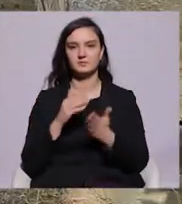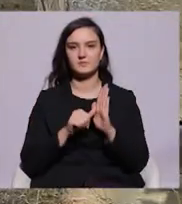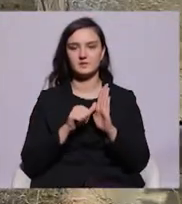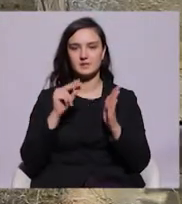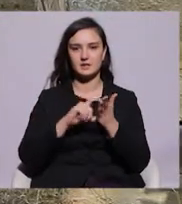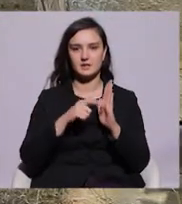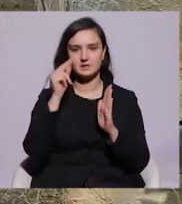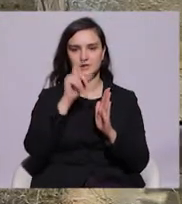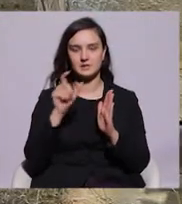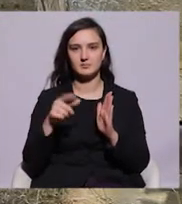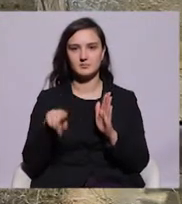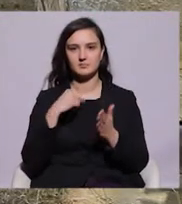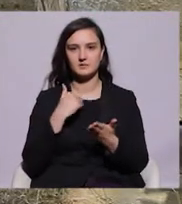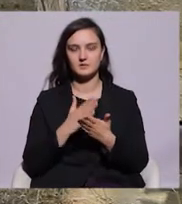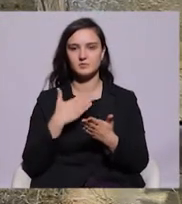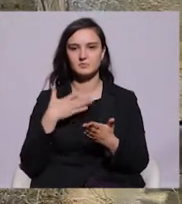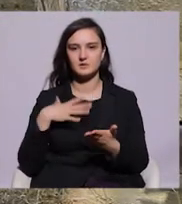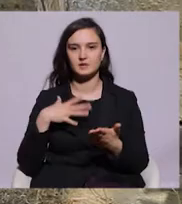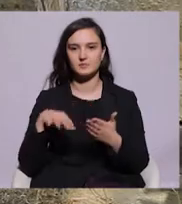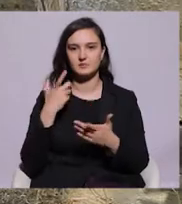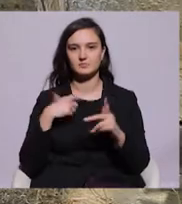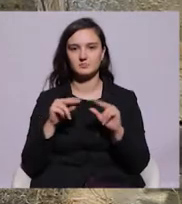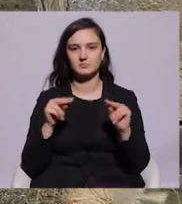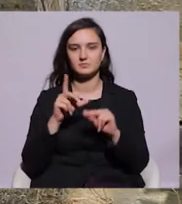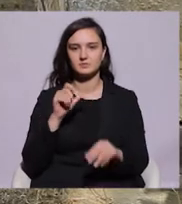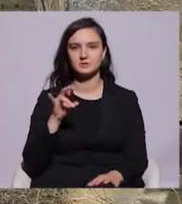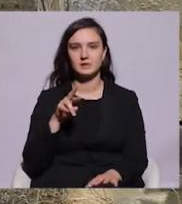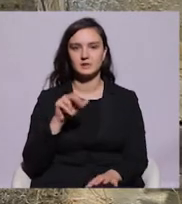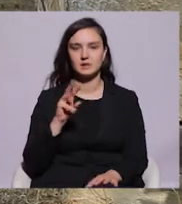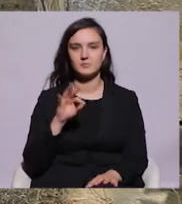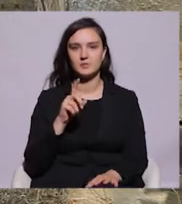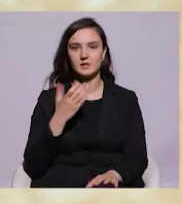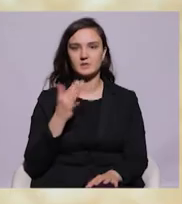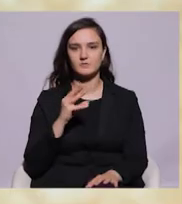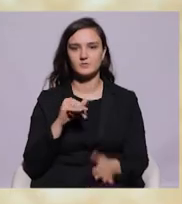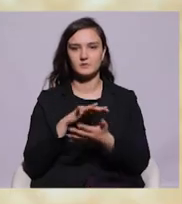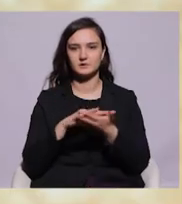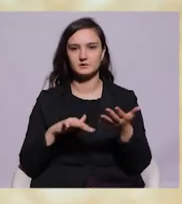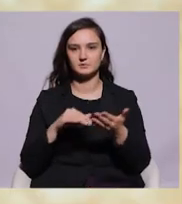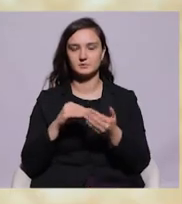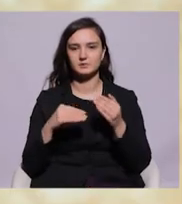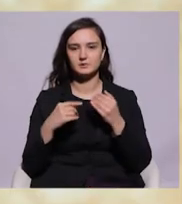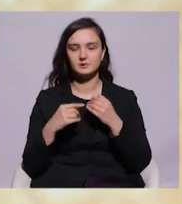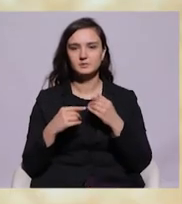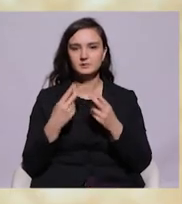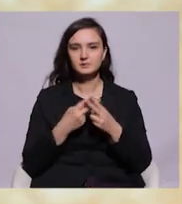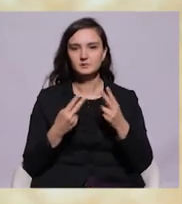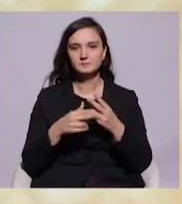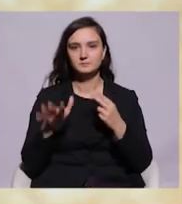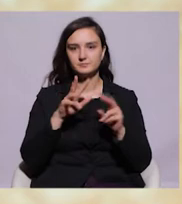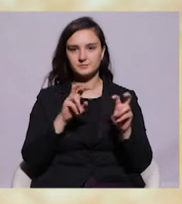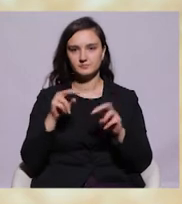გამარჯობათ, მეექვსე კლასელებო. Გახლავართ ჩვენ საქართველოს მასწავლებელი ზანდა მოხევიშვილი. Ვაგრძელებთ სამცხე-ჯავახეთის